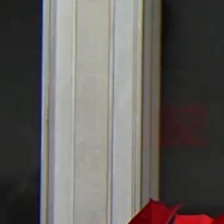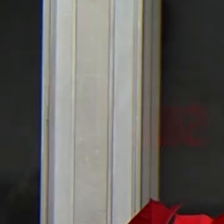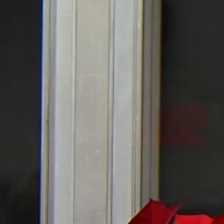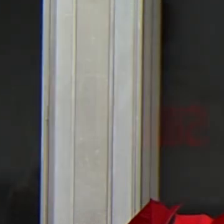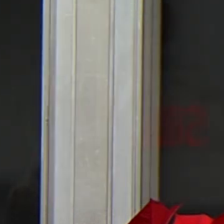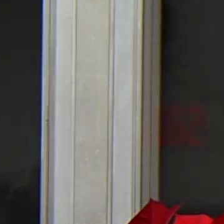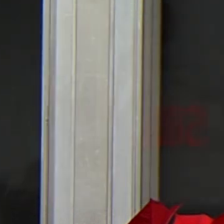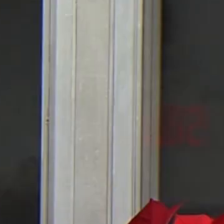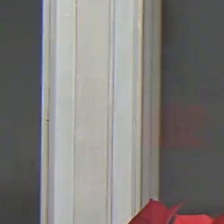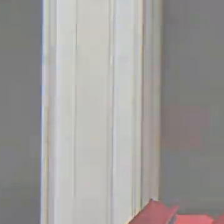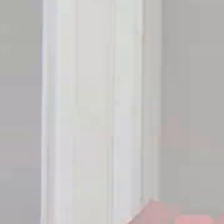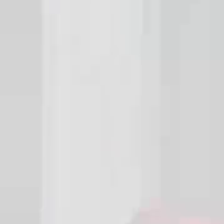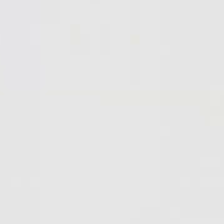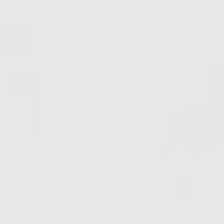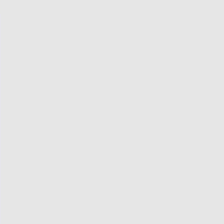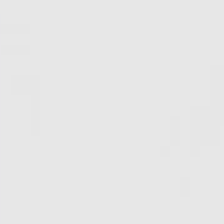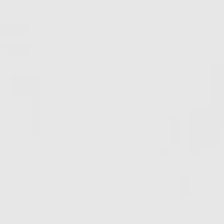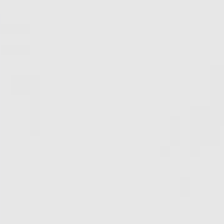soirée.